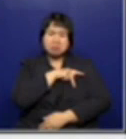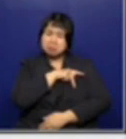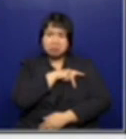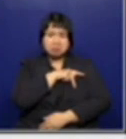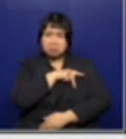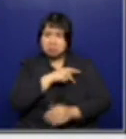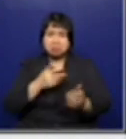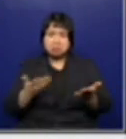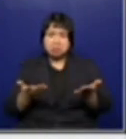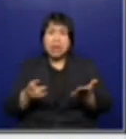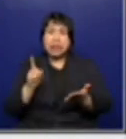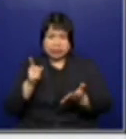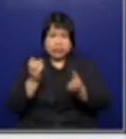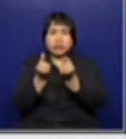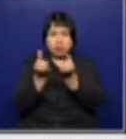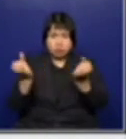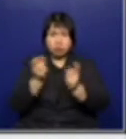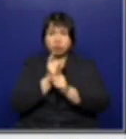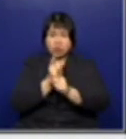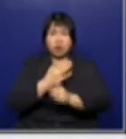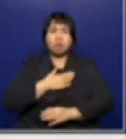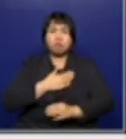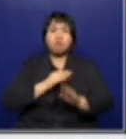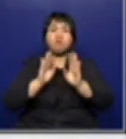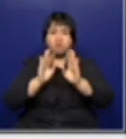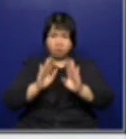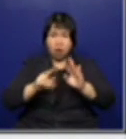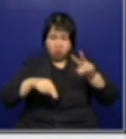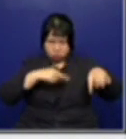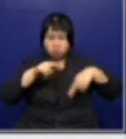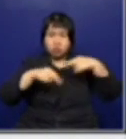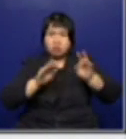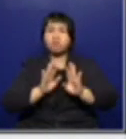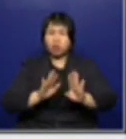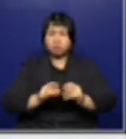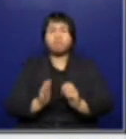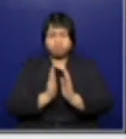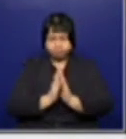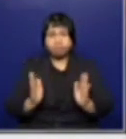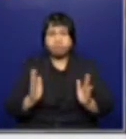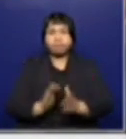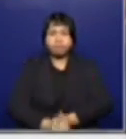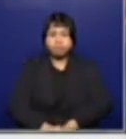ของตามรัฐธรรมนูญนี่ผมฝากท่านว่าดูแลหน่อยขอบคุณมาก